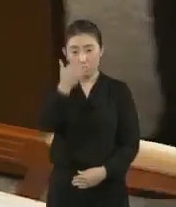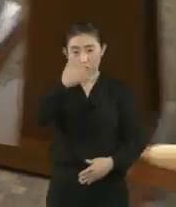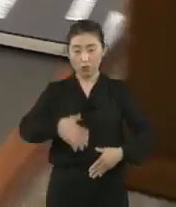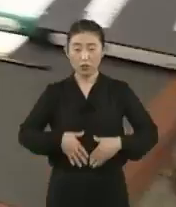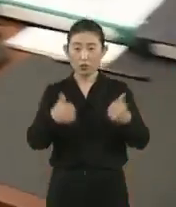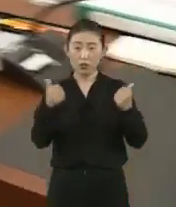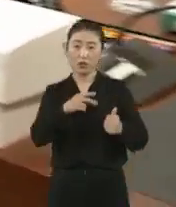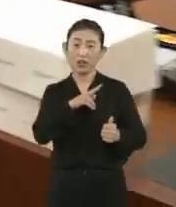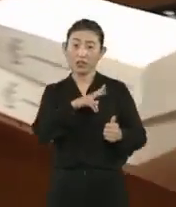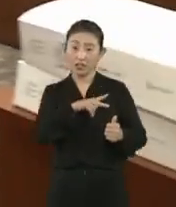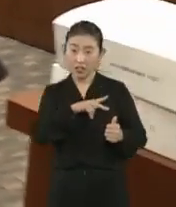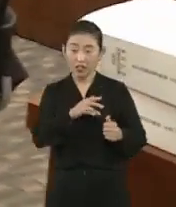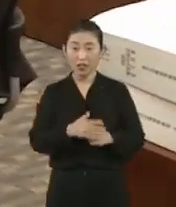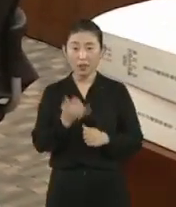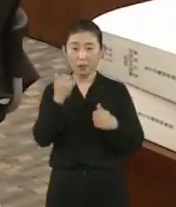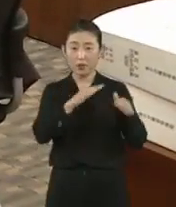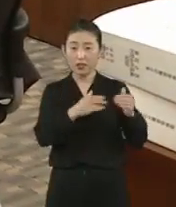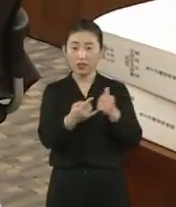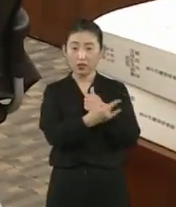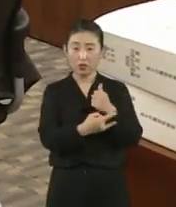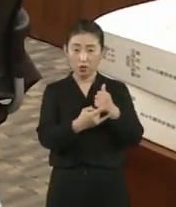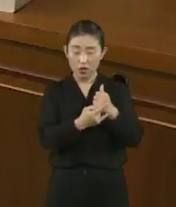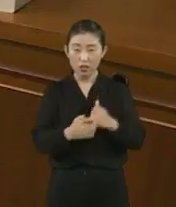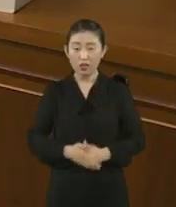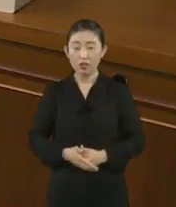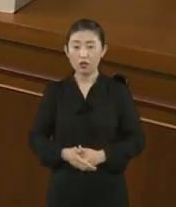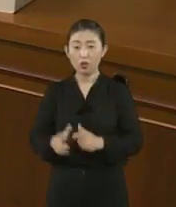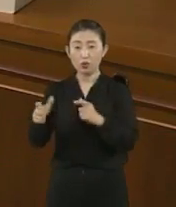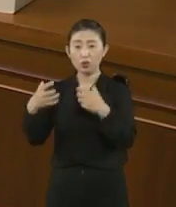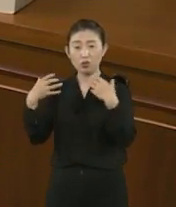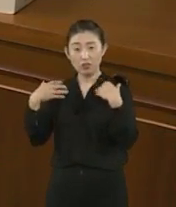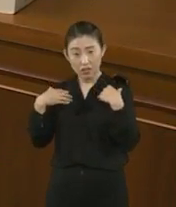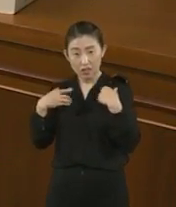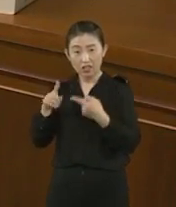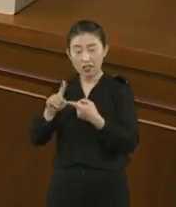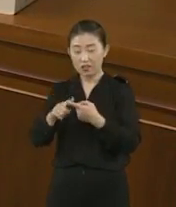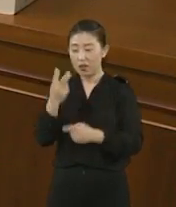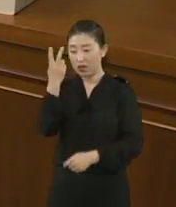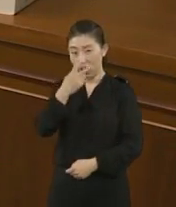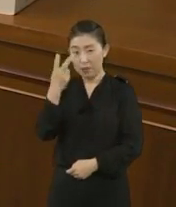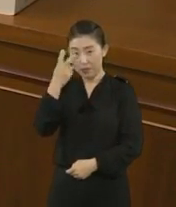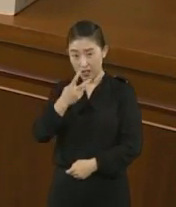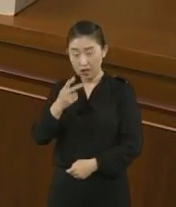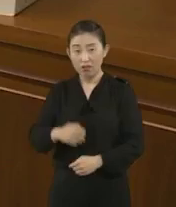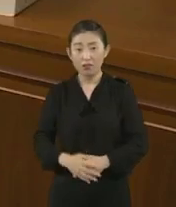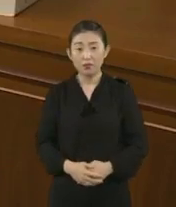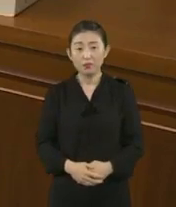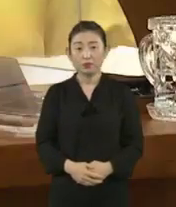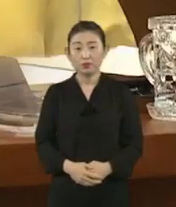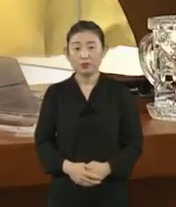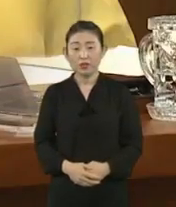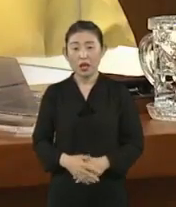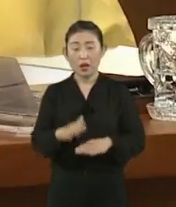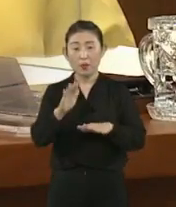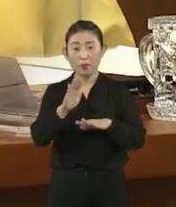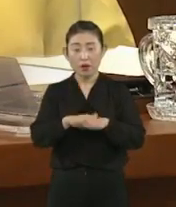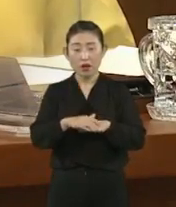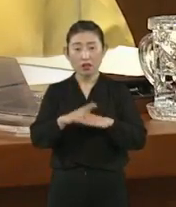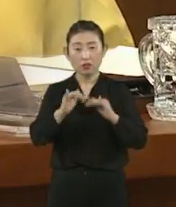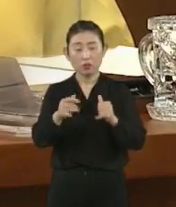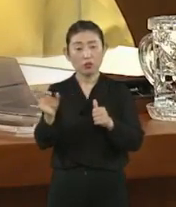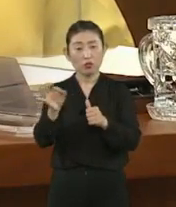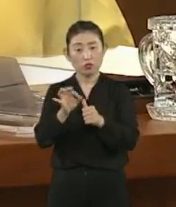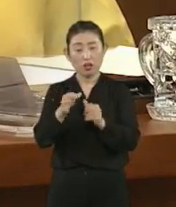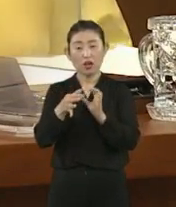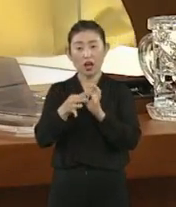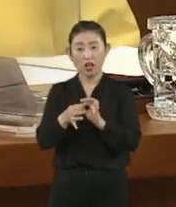충남도의회 농수산해양위원회가 충남도청에 대해 진행 중인 행정사무감사. 농민수당 관련 질의를